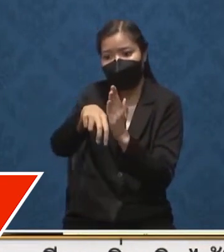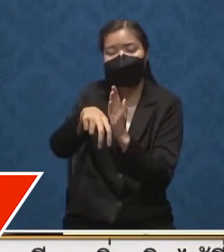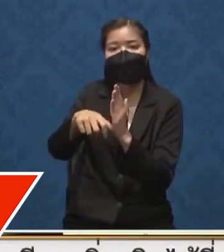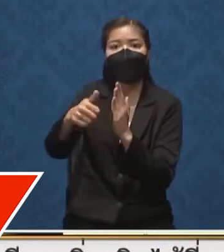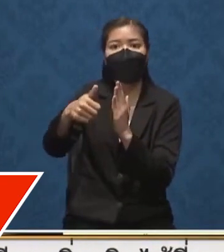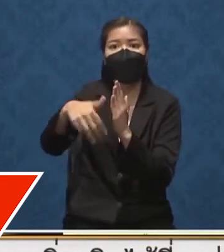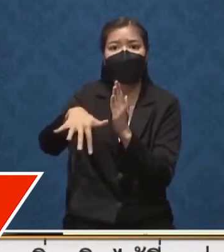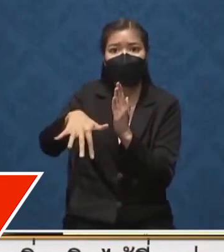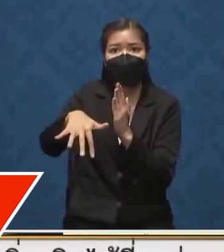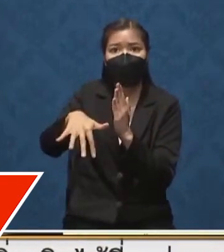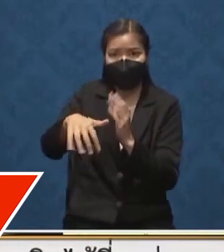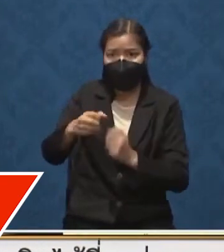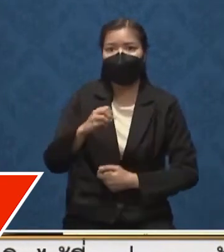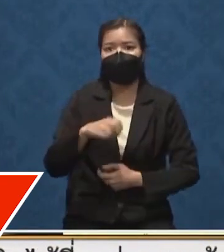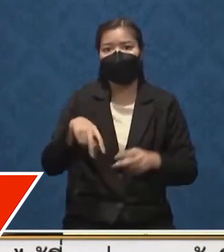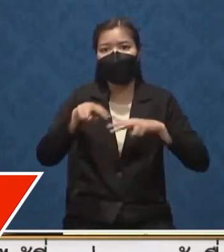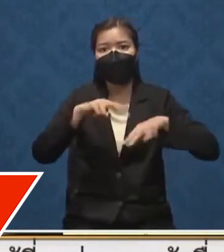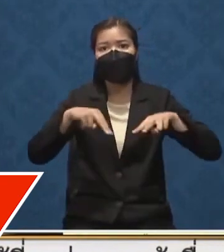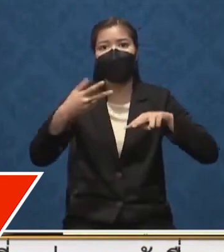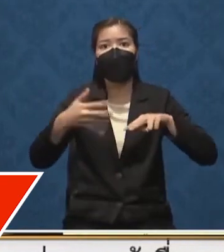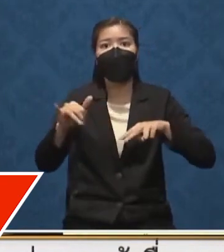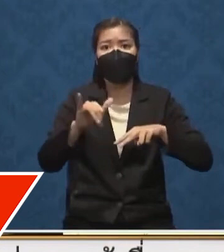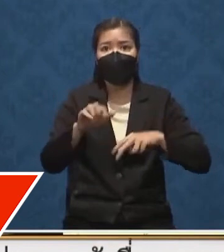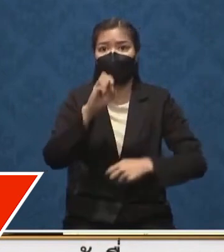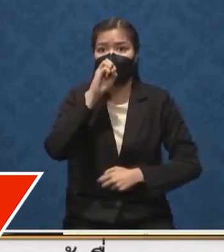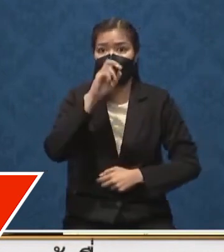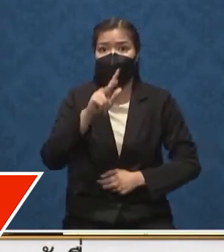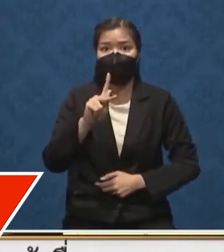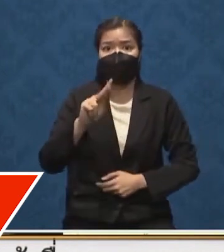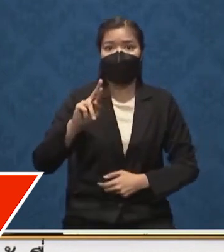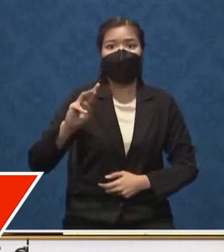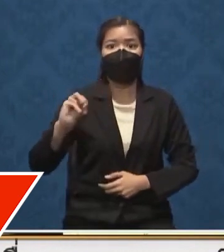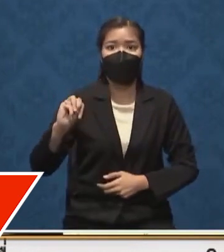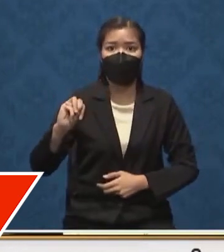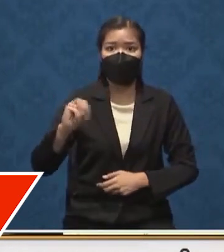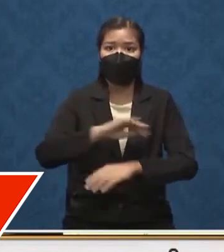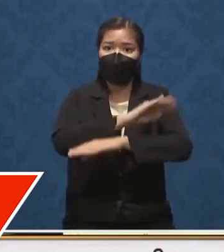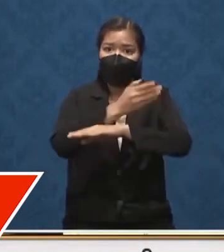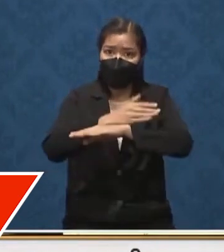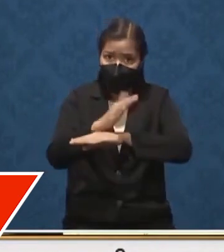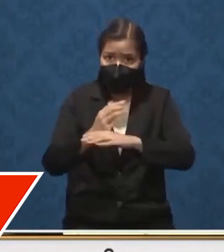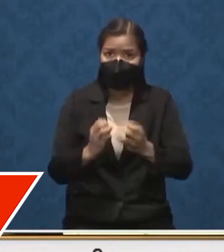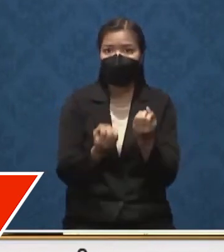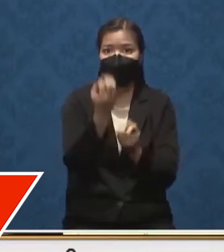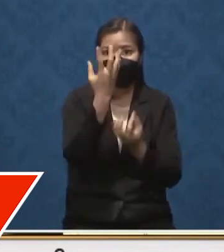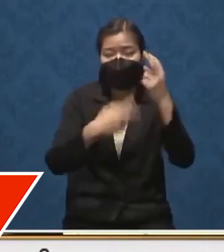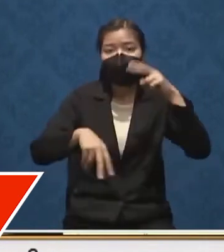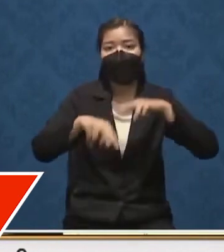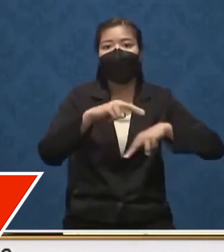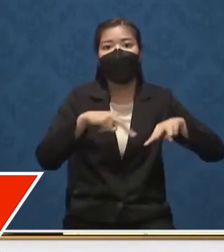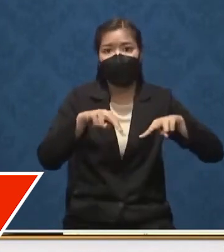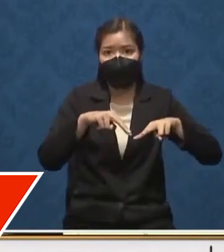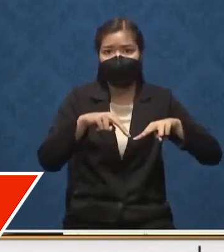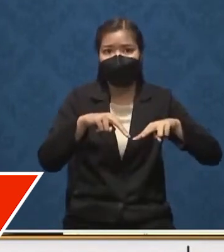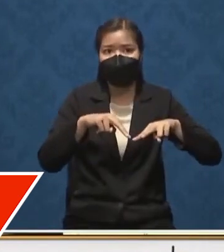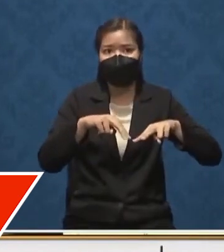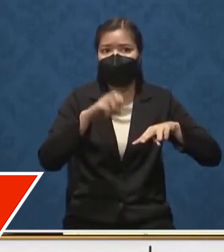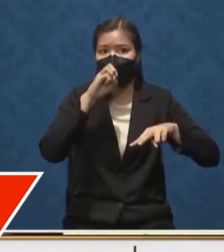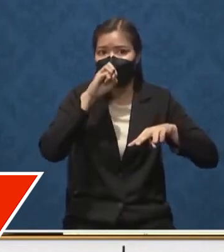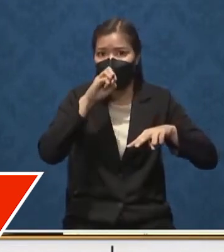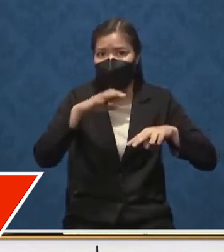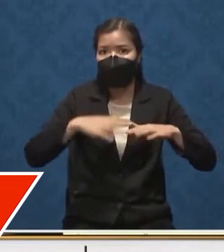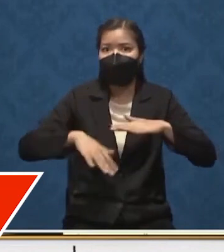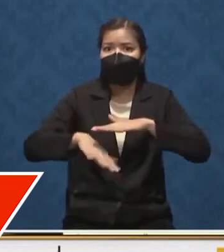ผมพูดผมพูดว่ากรมอุทยานพยายามที่จะขัดวางการใช้เอกสารปลอมไปออก